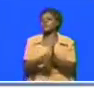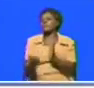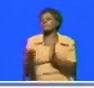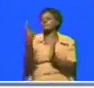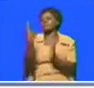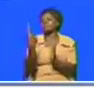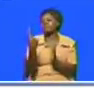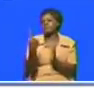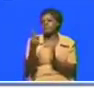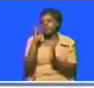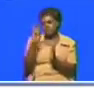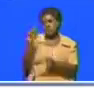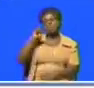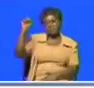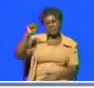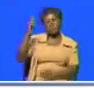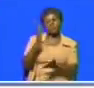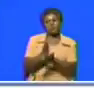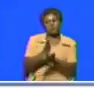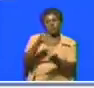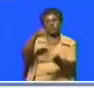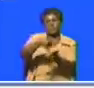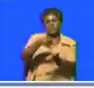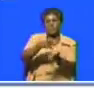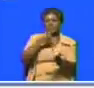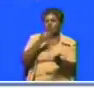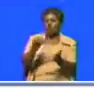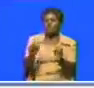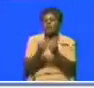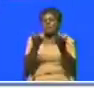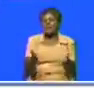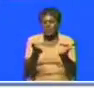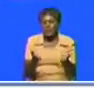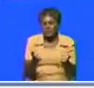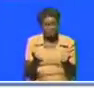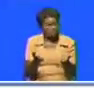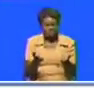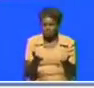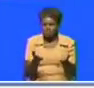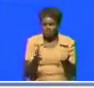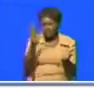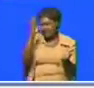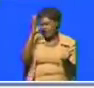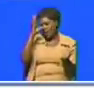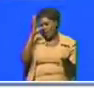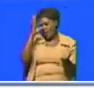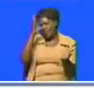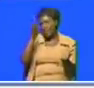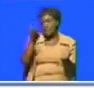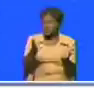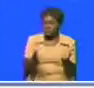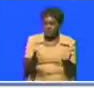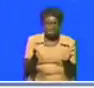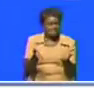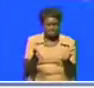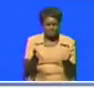Kwa hivyo tunaona mkono wa kisiasa hapa ndani, na ndio maana hili si jambo ambalo tunashuhudia hivi sasa. Itakuwa tukijidanganya tukisema kwamba ni mashuhudio ya hivi